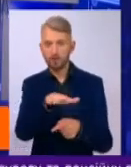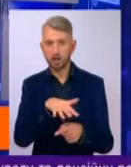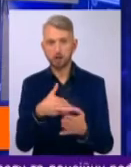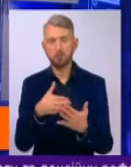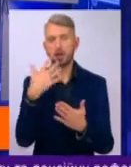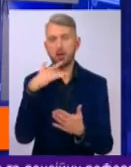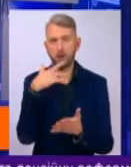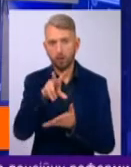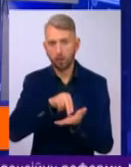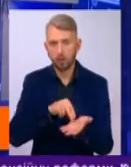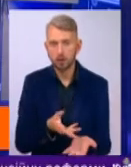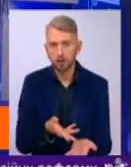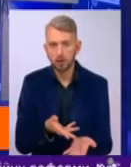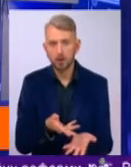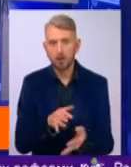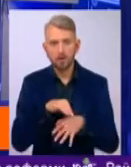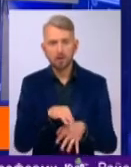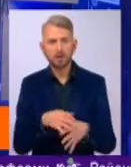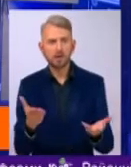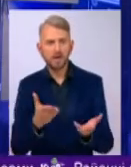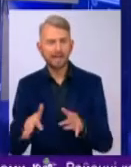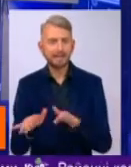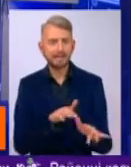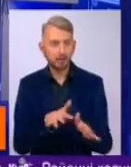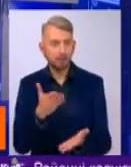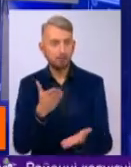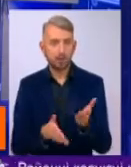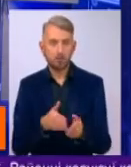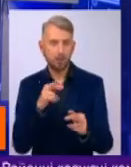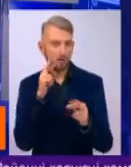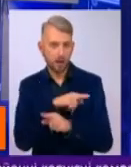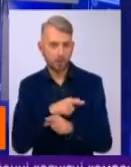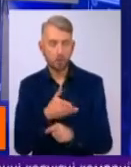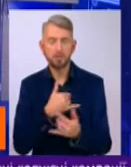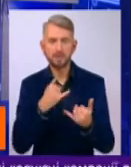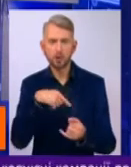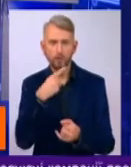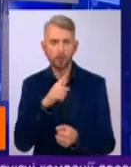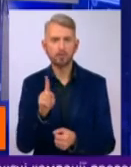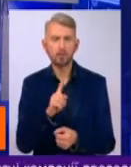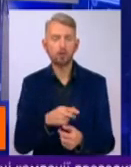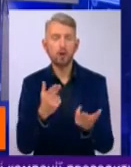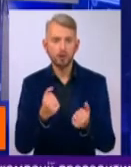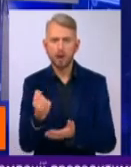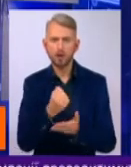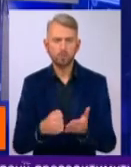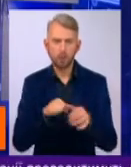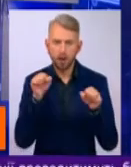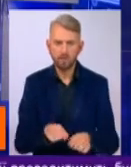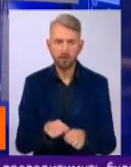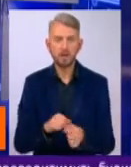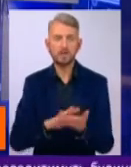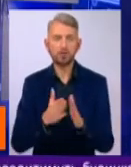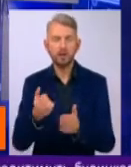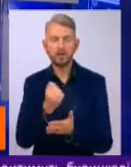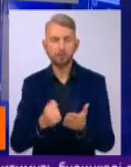в Сполучених Штатах Америки, вести якісь дії, мабуть, не зовсім правильно. Ми зараз говоримо про те, що так, зброї дуже багато, і ситуація